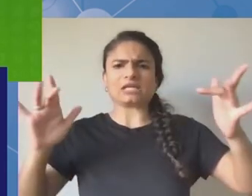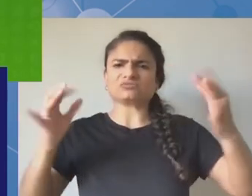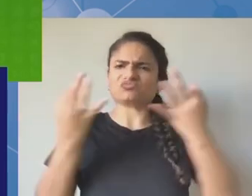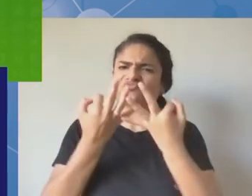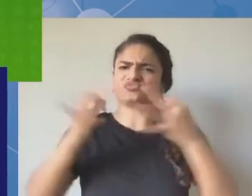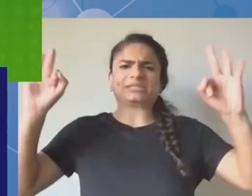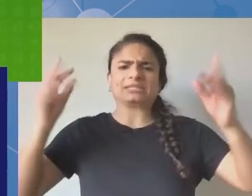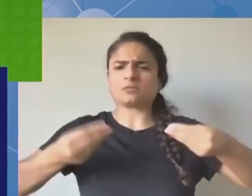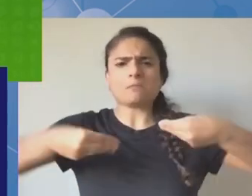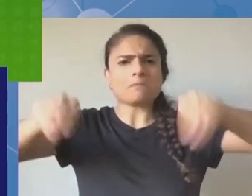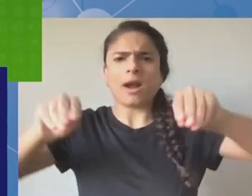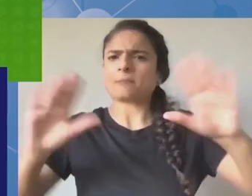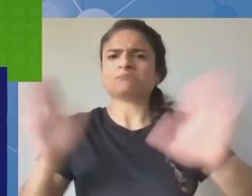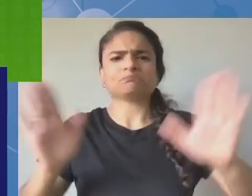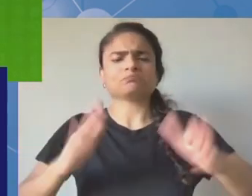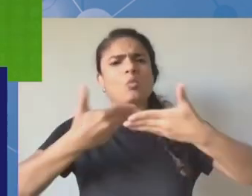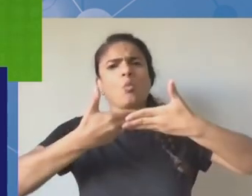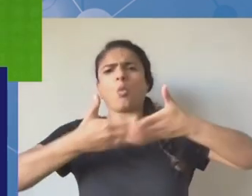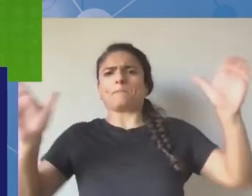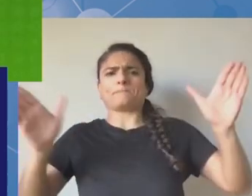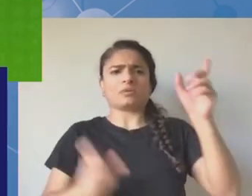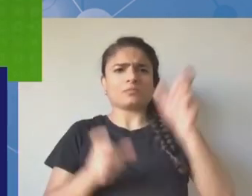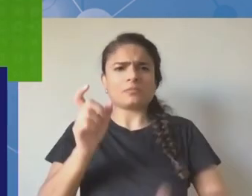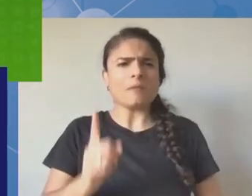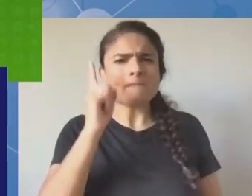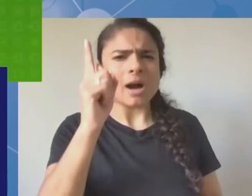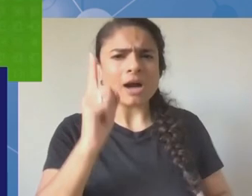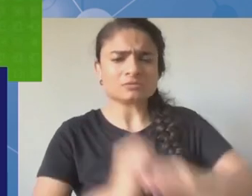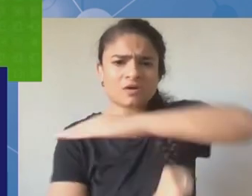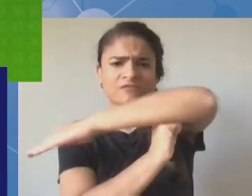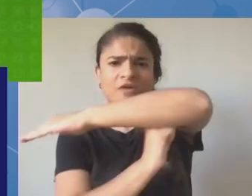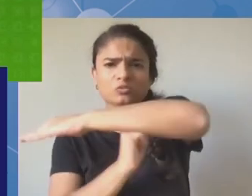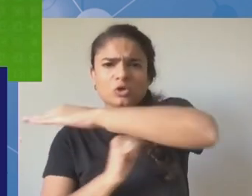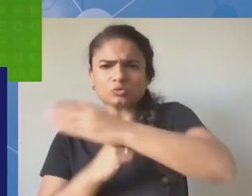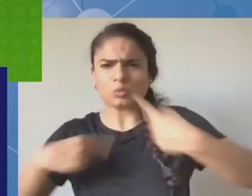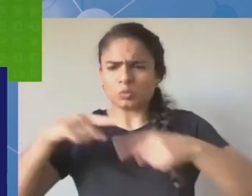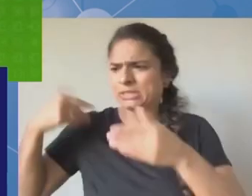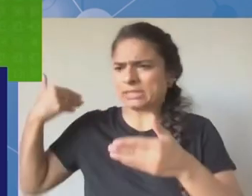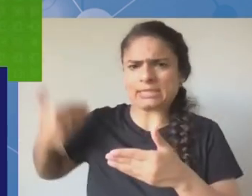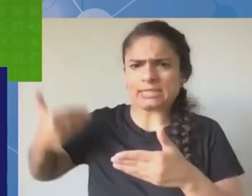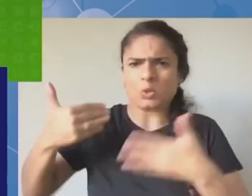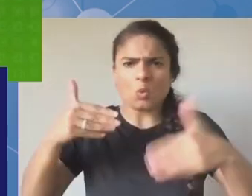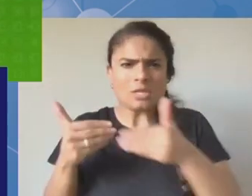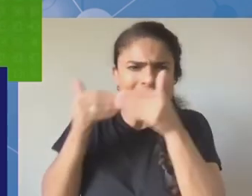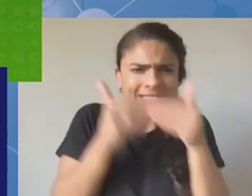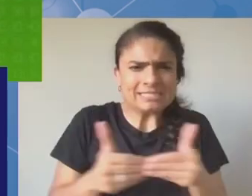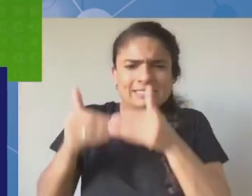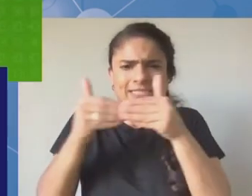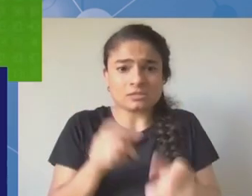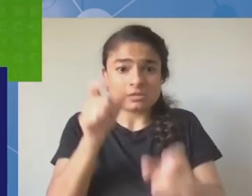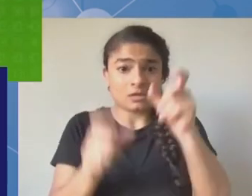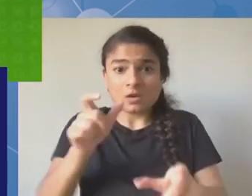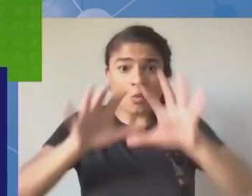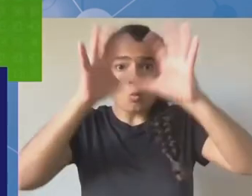الإنترنت. سنعمل لأن يكون منفتحا شاملا،